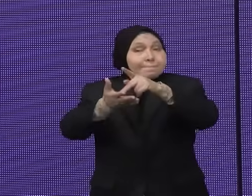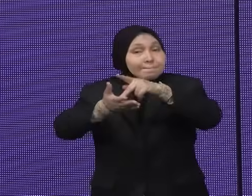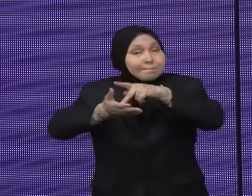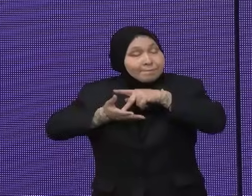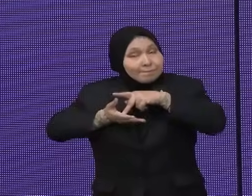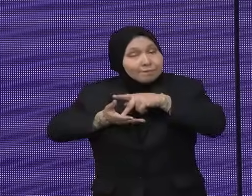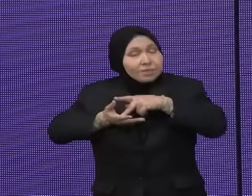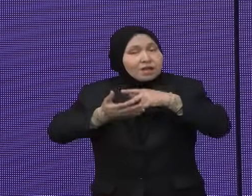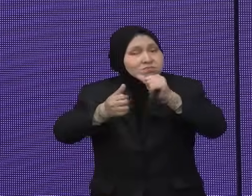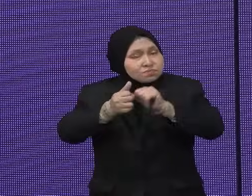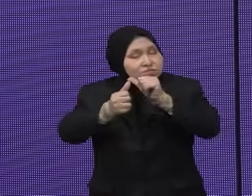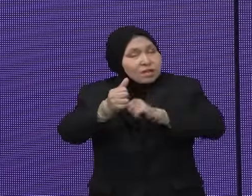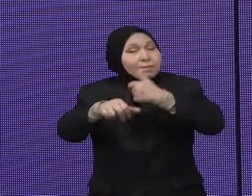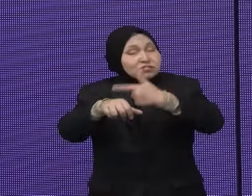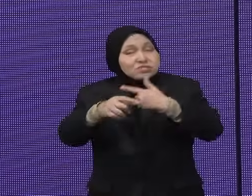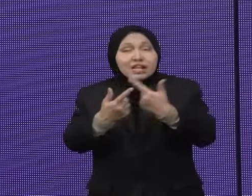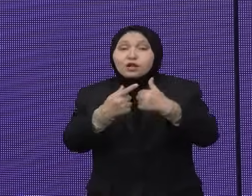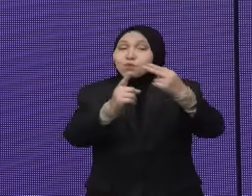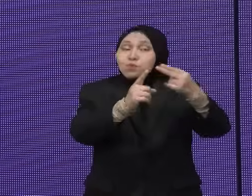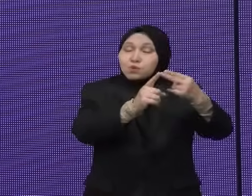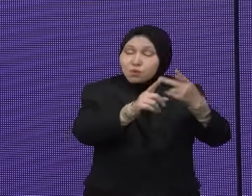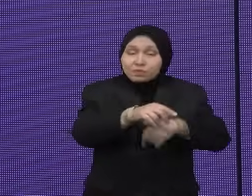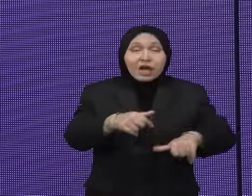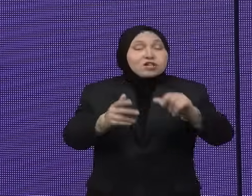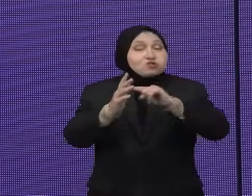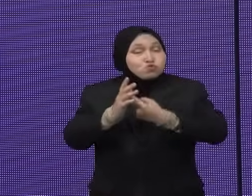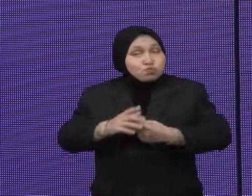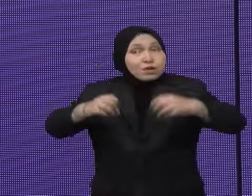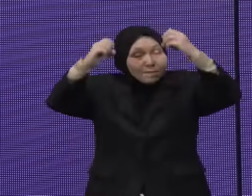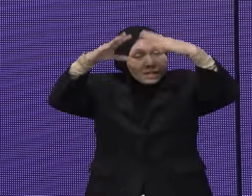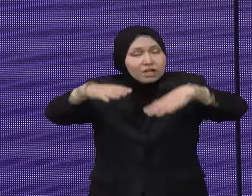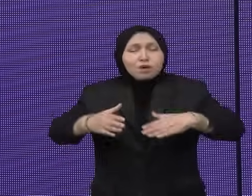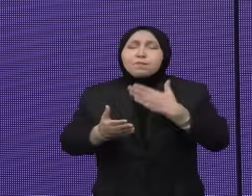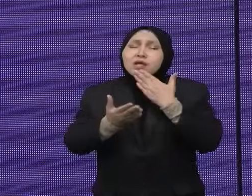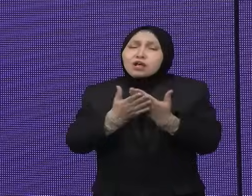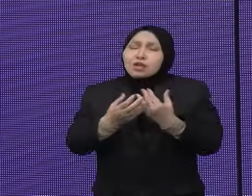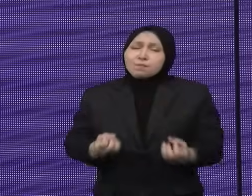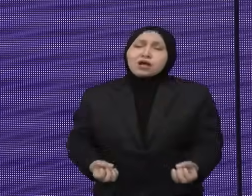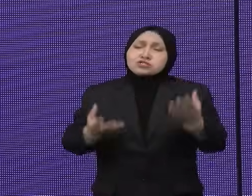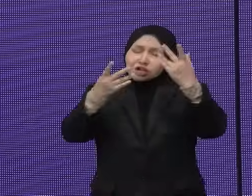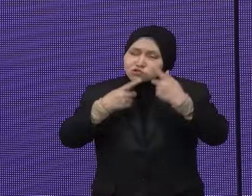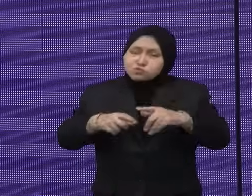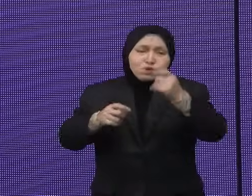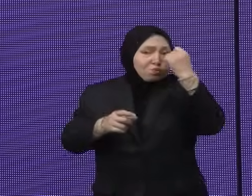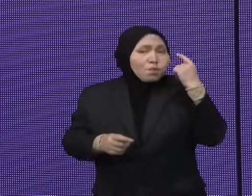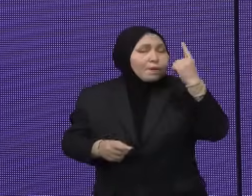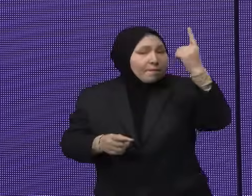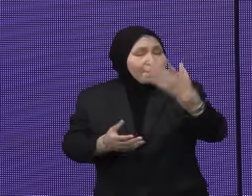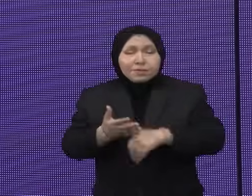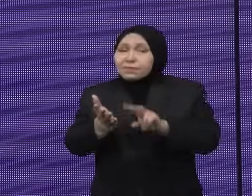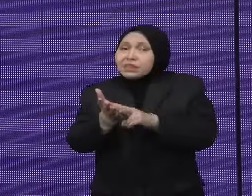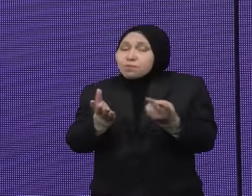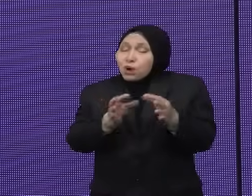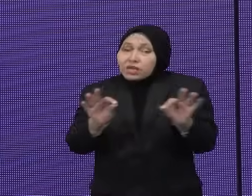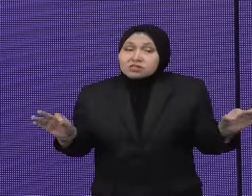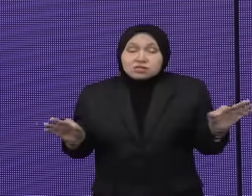dari masa ke semasa, dari huruf ke huruf, dan sumber barakah, membawa kebaikan yang banyak apabila kita cuba memahami, mentadabur